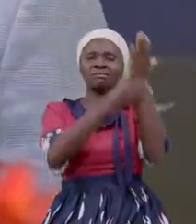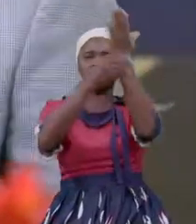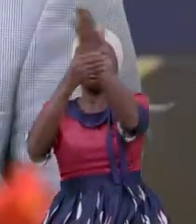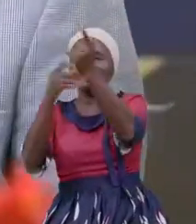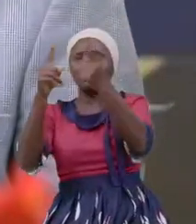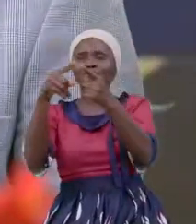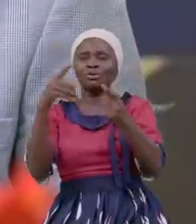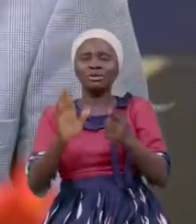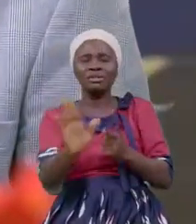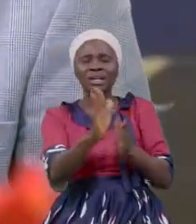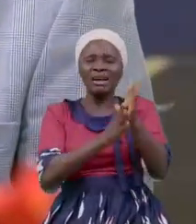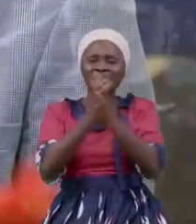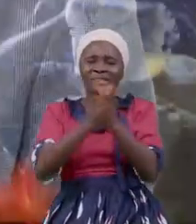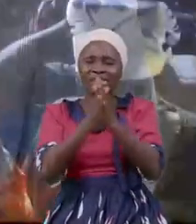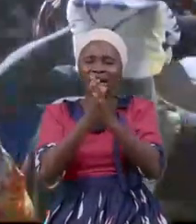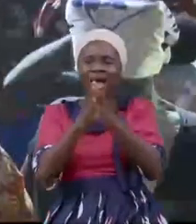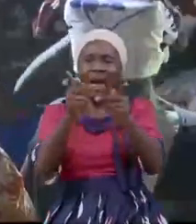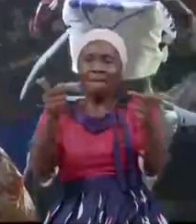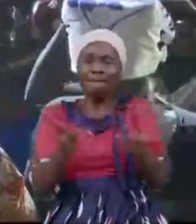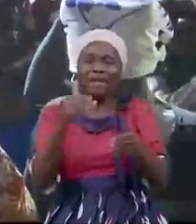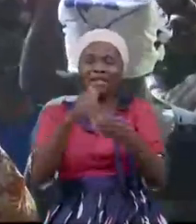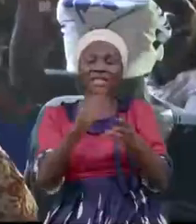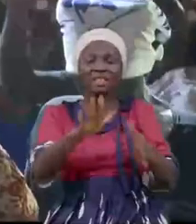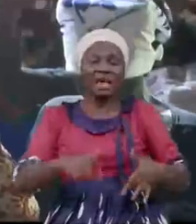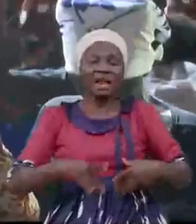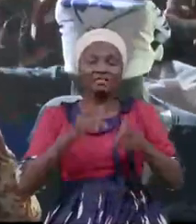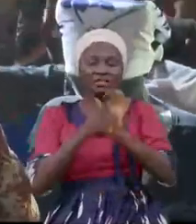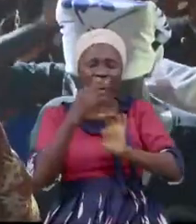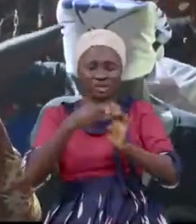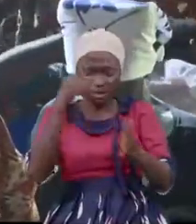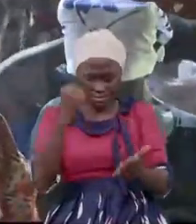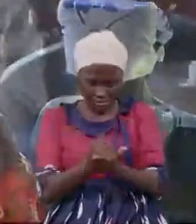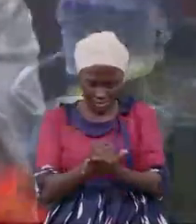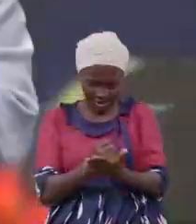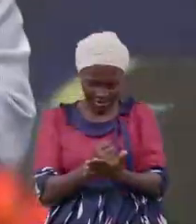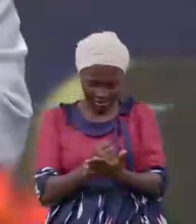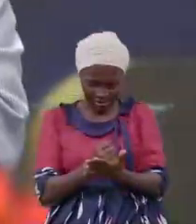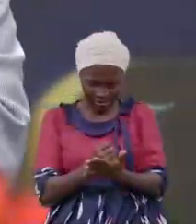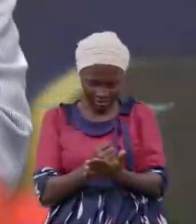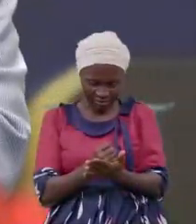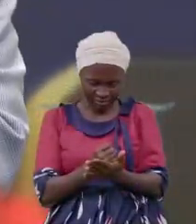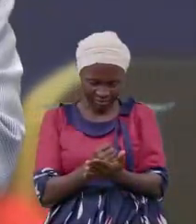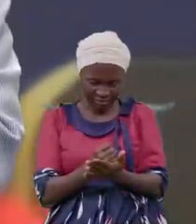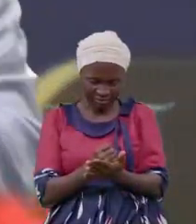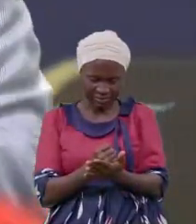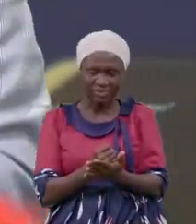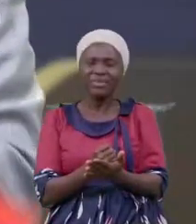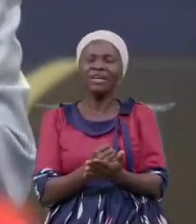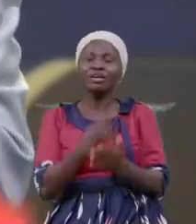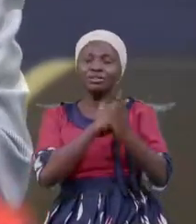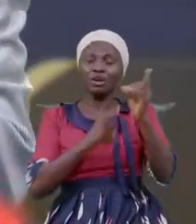comm désirer dans leur vie au nom de Jésus et le Seigneur vous envoie